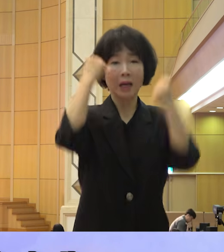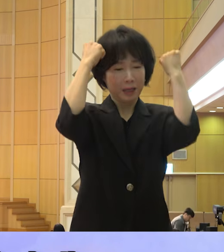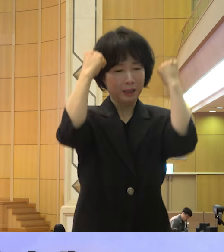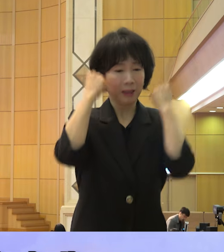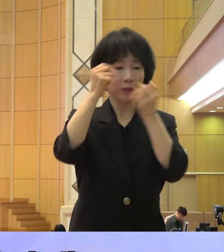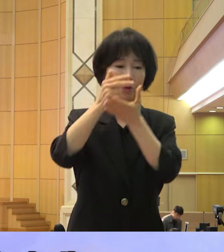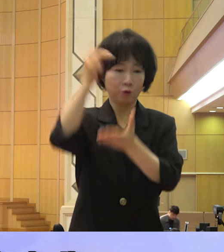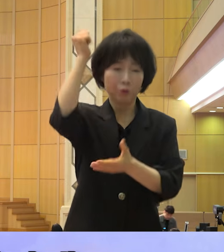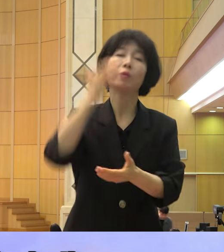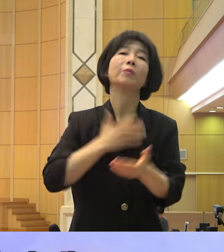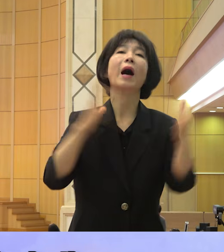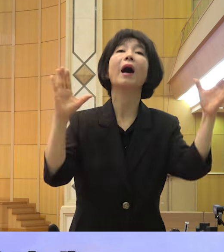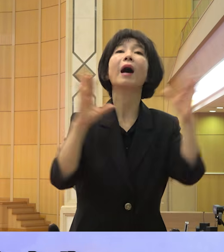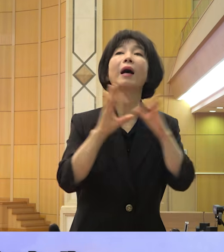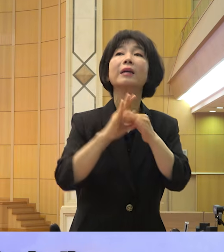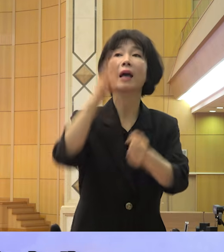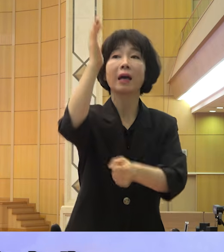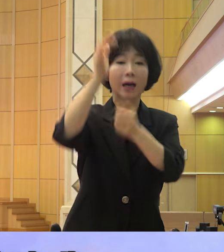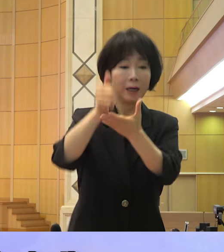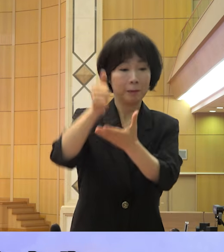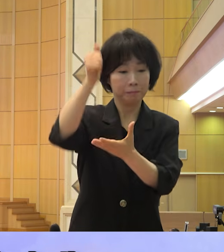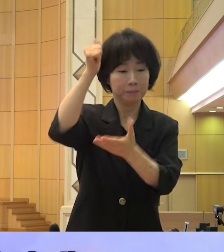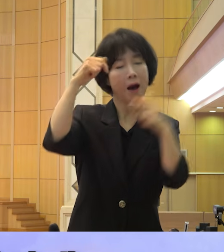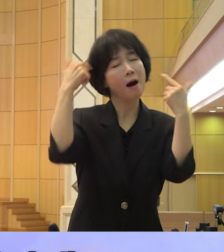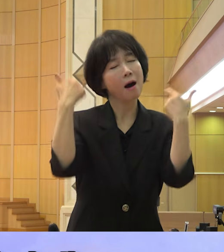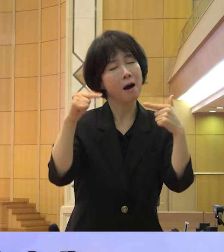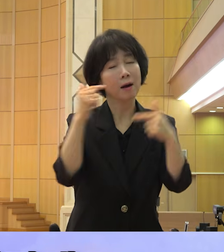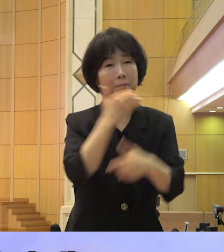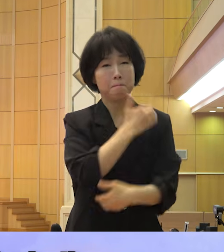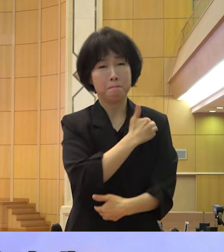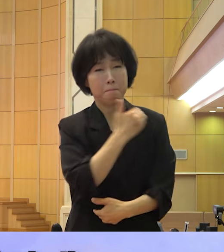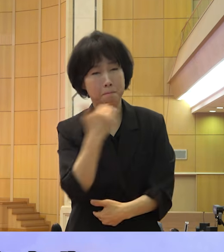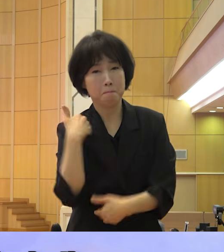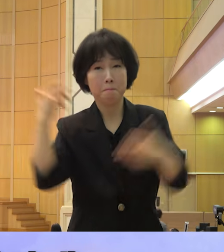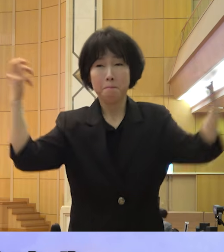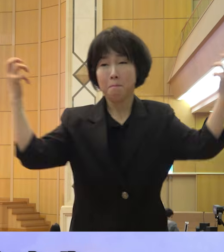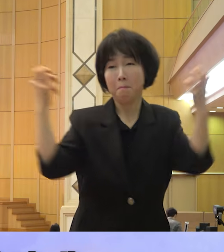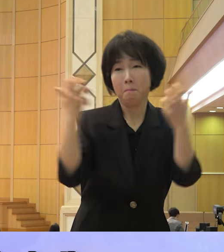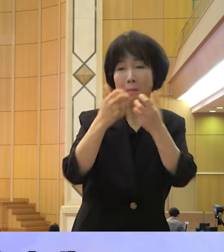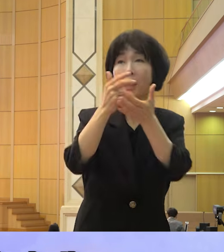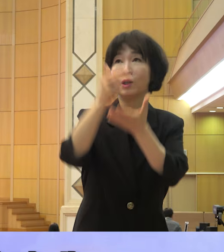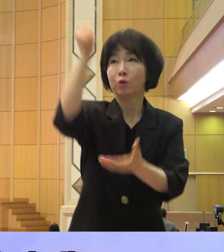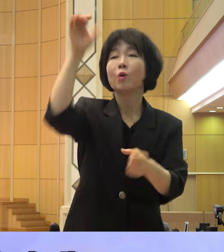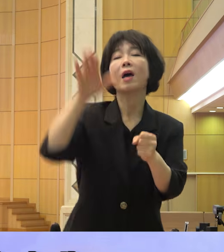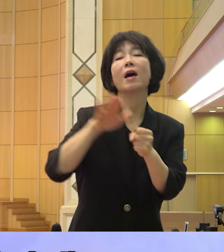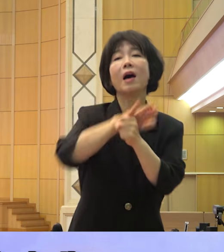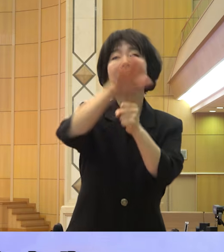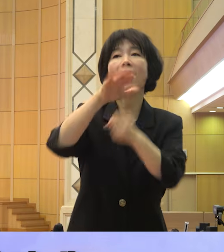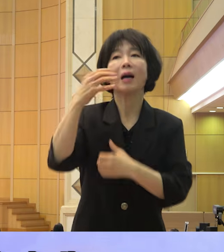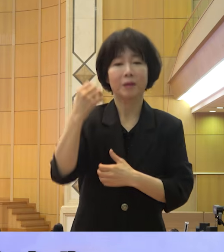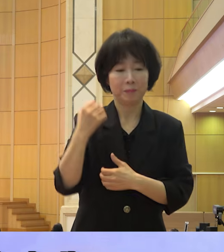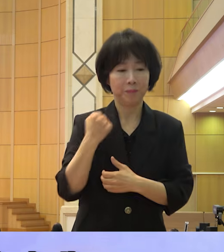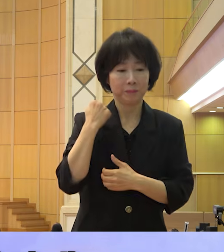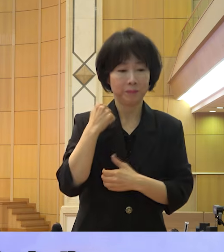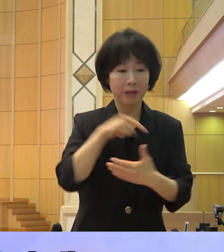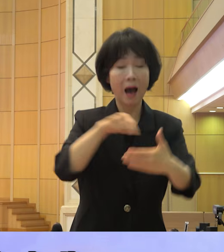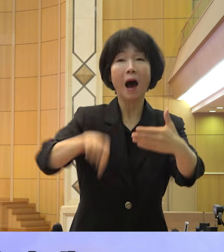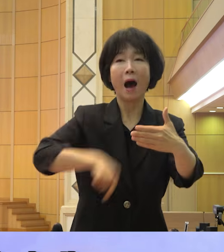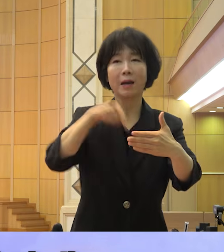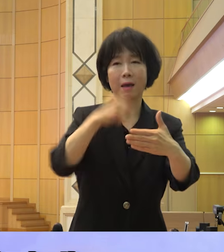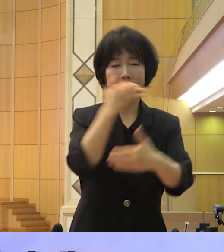살아계신 주 나의 하나님, 언제나 넘치는 주의 사랑으로 내